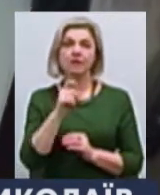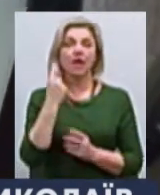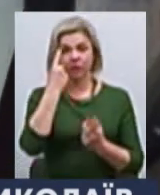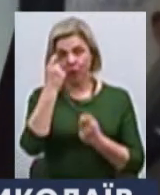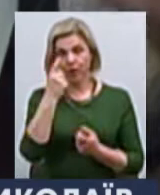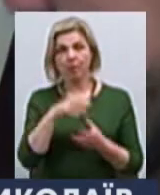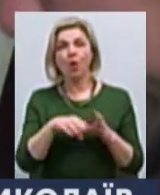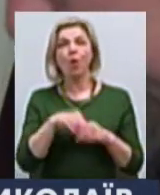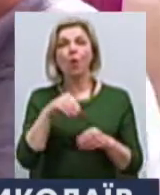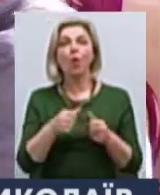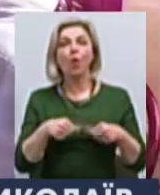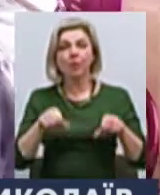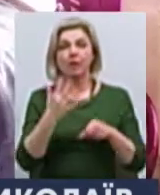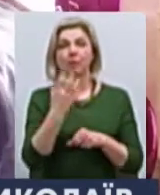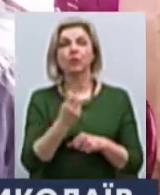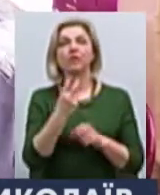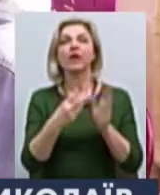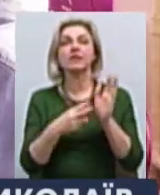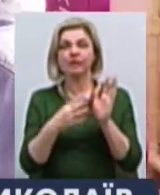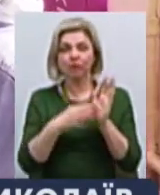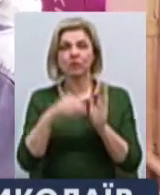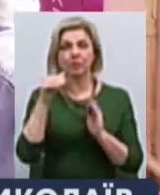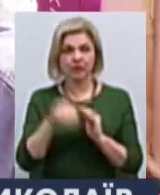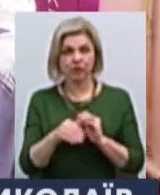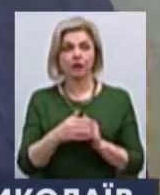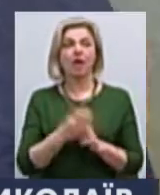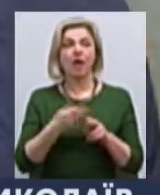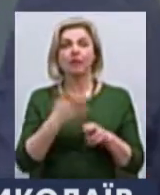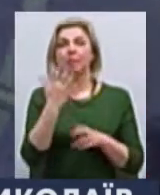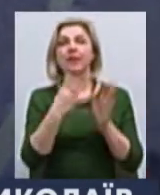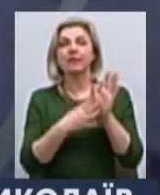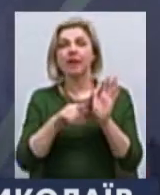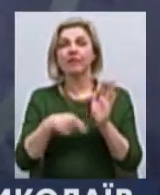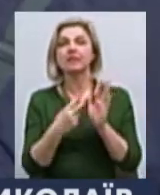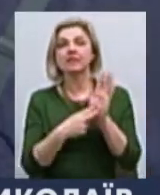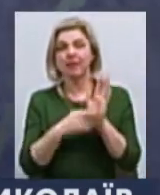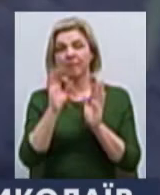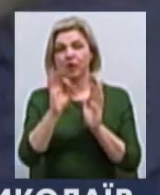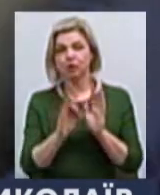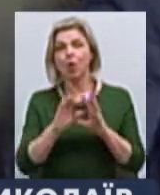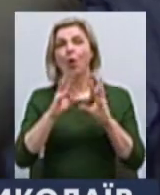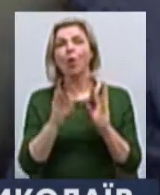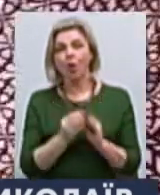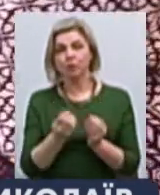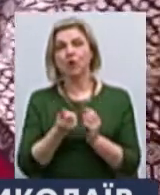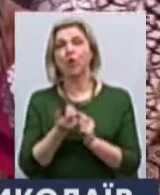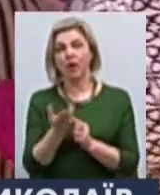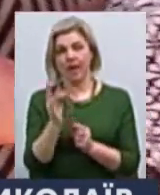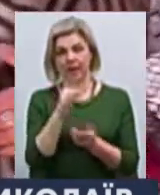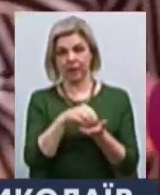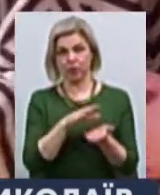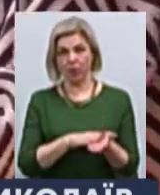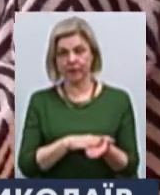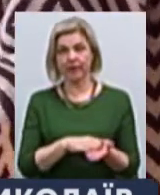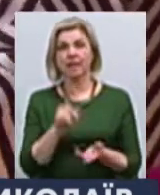комісії, проголосували 520 641 виборець. Це 59,7% від загальної кількості зареєстрованих.